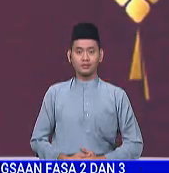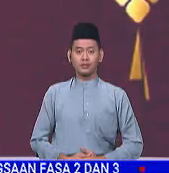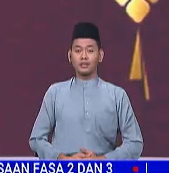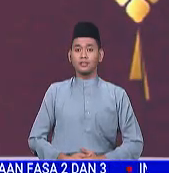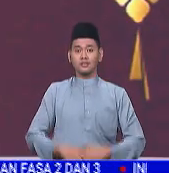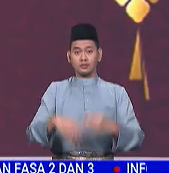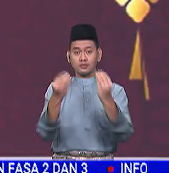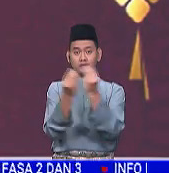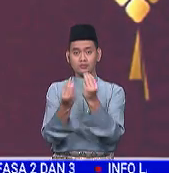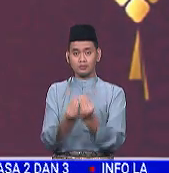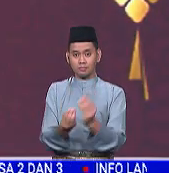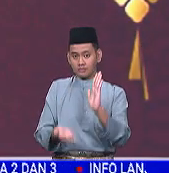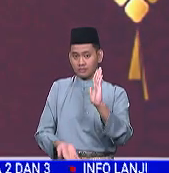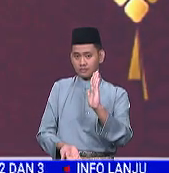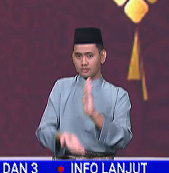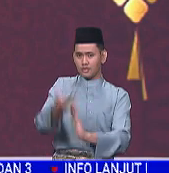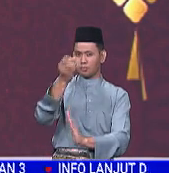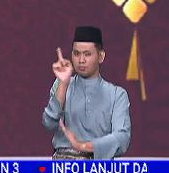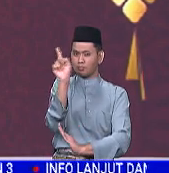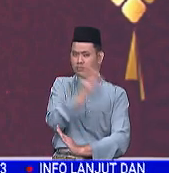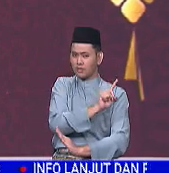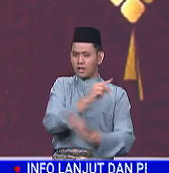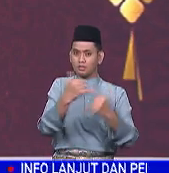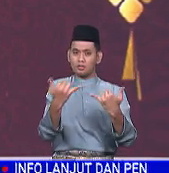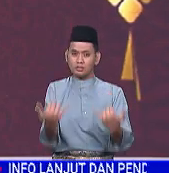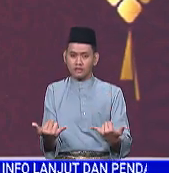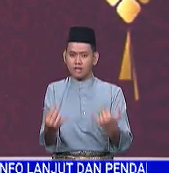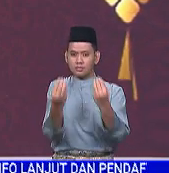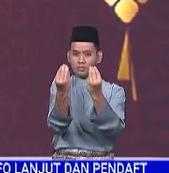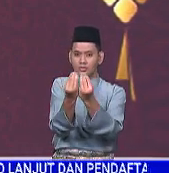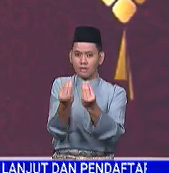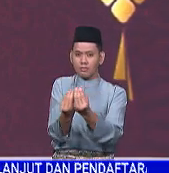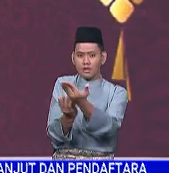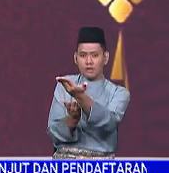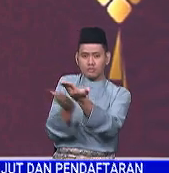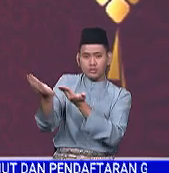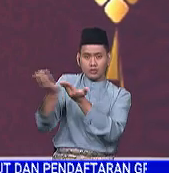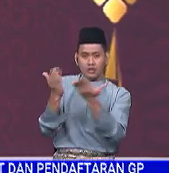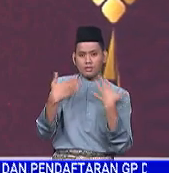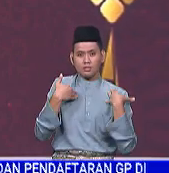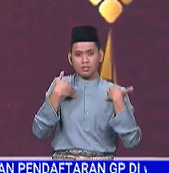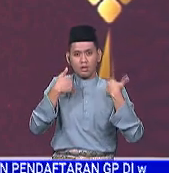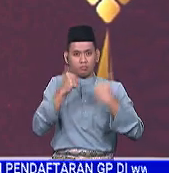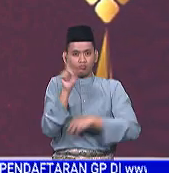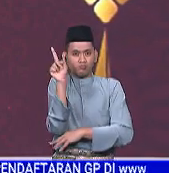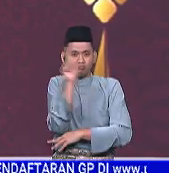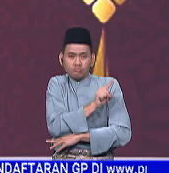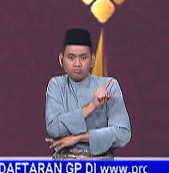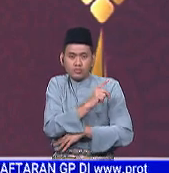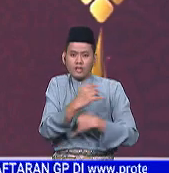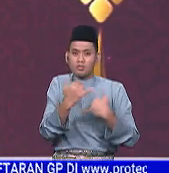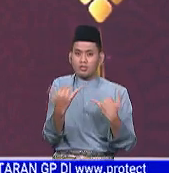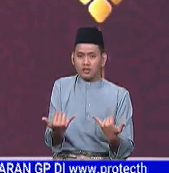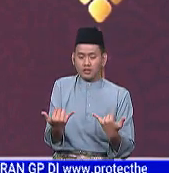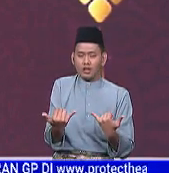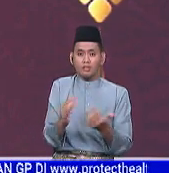Kadar peningkatan kes COVID-19 yang mendadak ketika ini menjadikan kapasiti fasiliti kesihatan semakin kritikal.